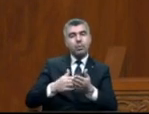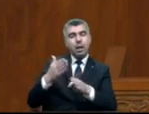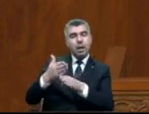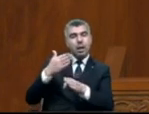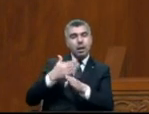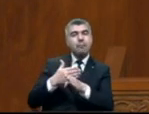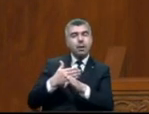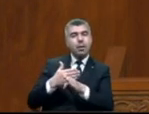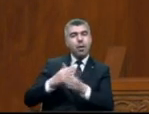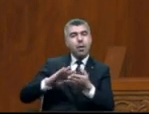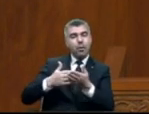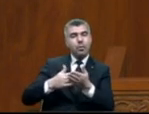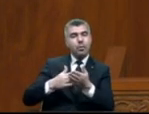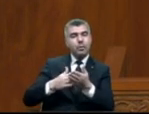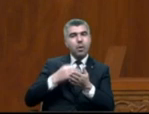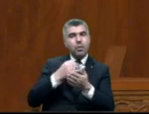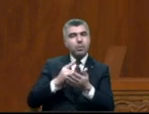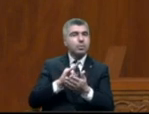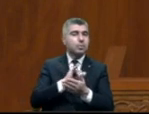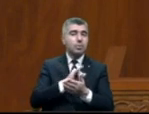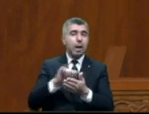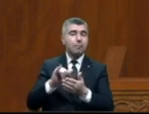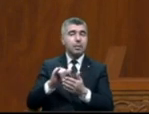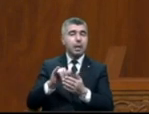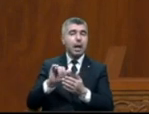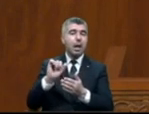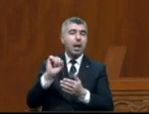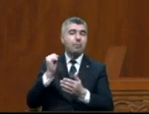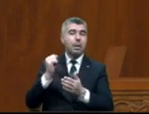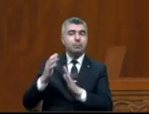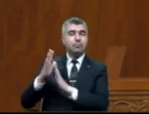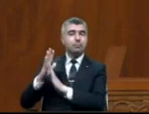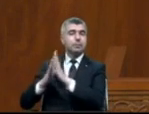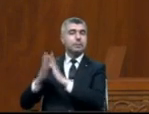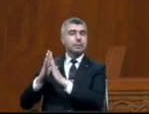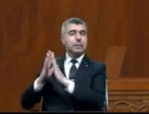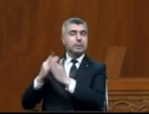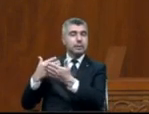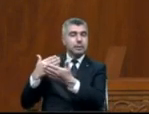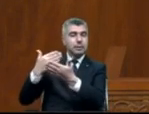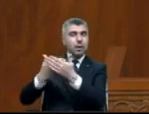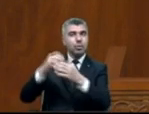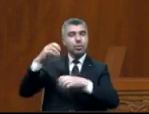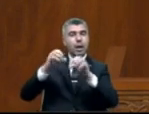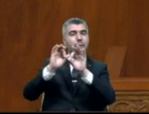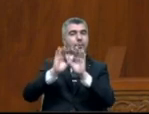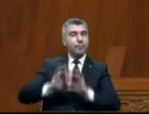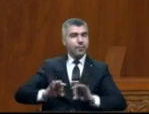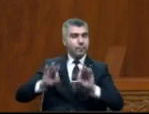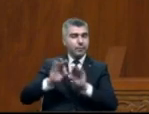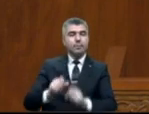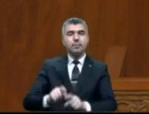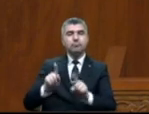منصرم الاستثنائي بكل المقاييس واللي عرف واحد الجفاف اللي مطول. فزيادة على